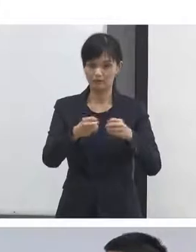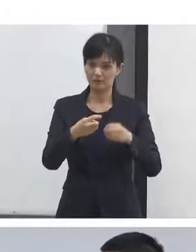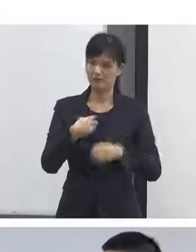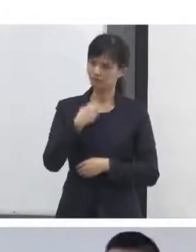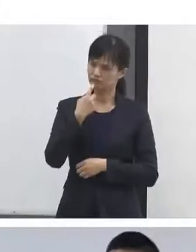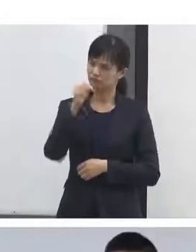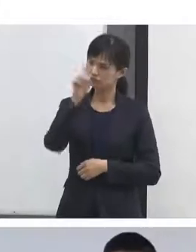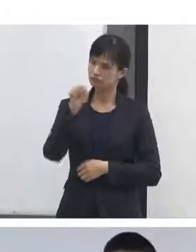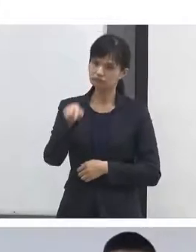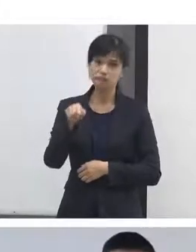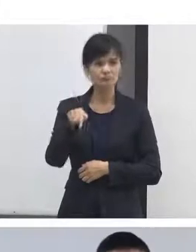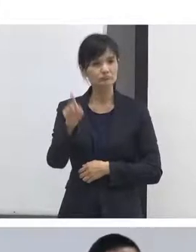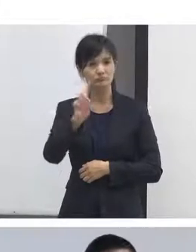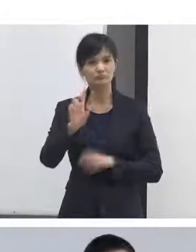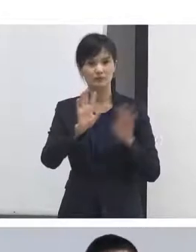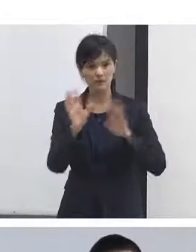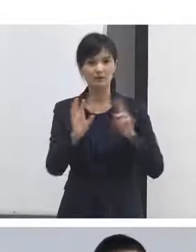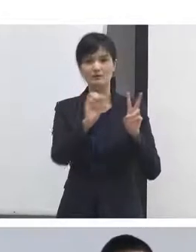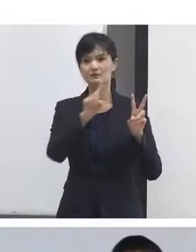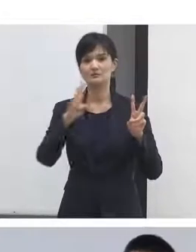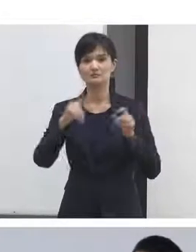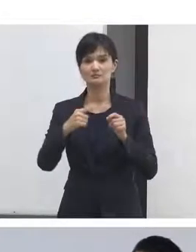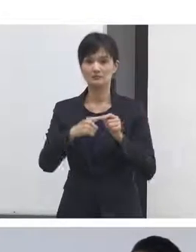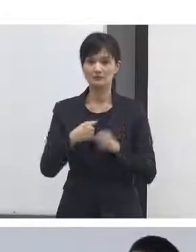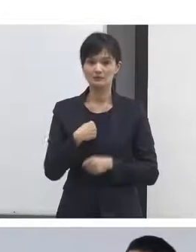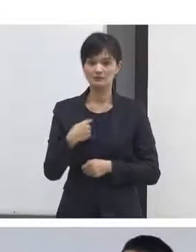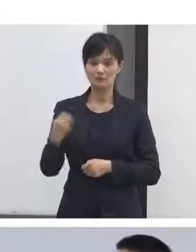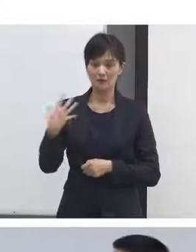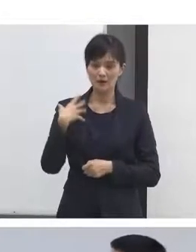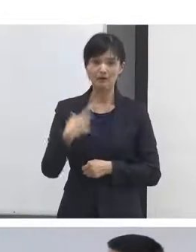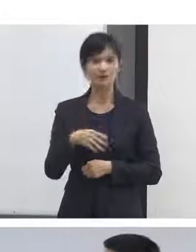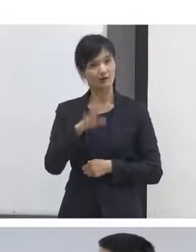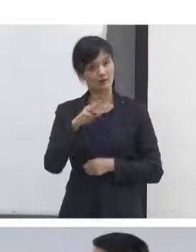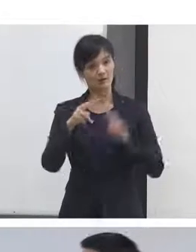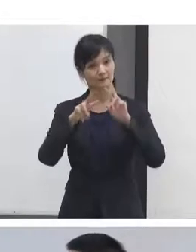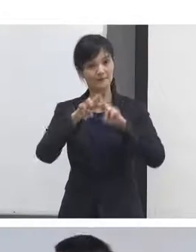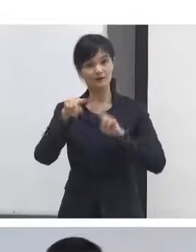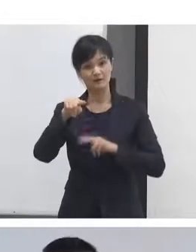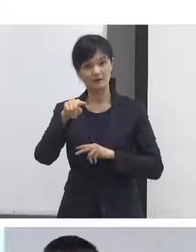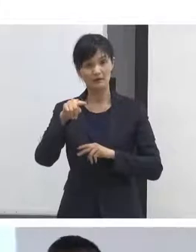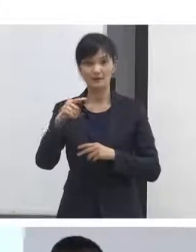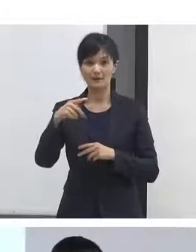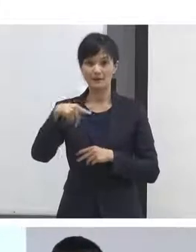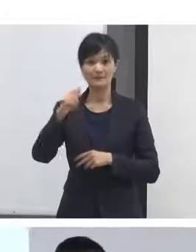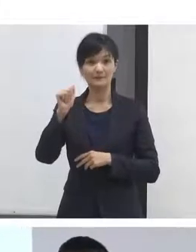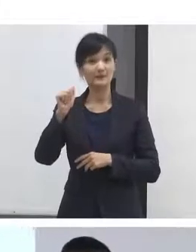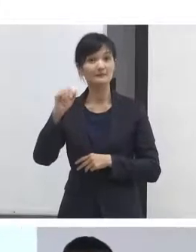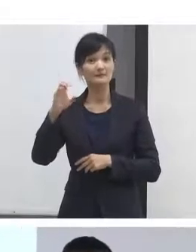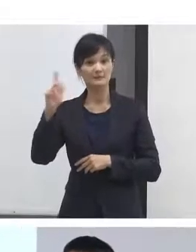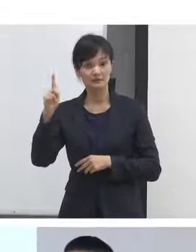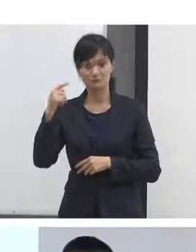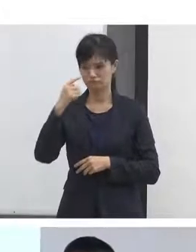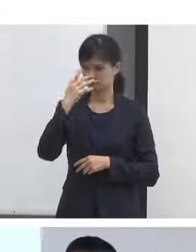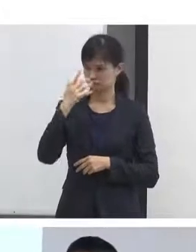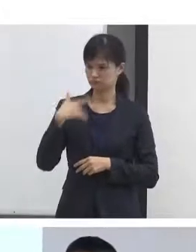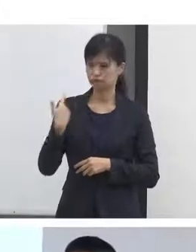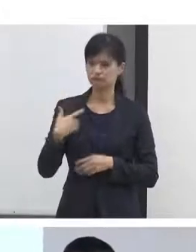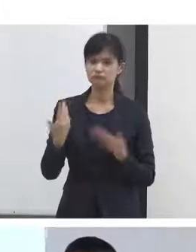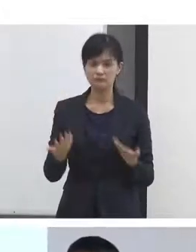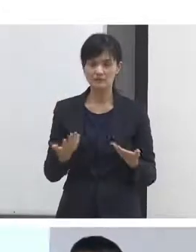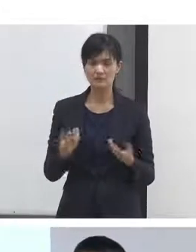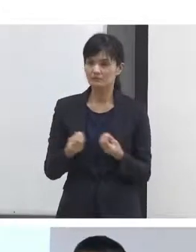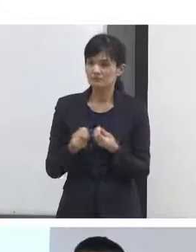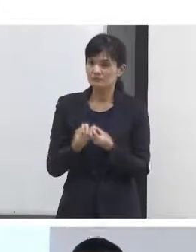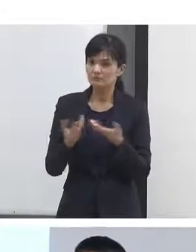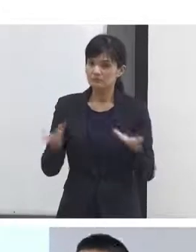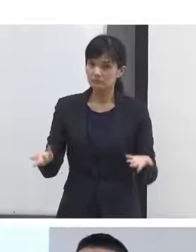2014年2月的时候，什么是线上共笔？他就说，Hackpad。我想什么是 Hackpad？ 那他就说怎么用？我就说，我就说怎么用？